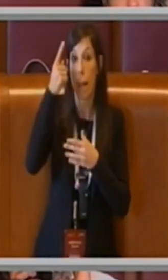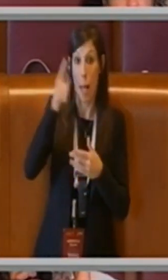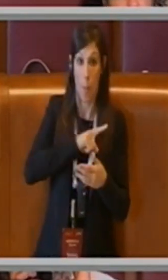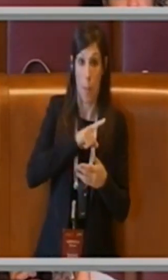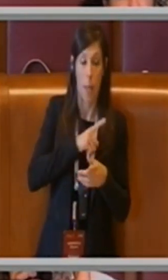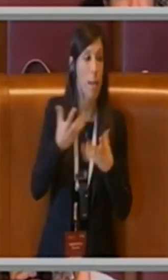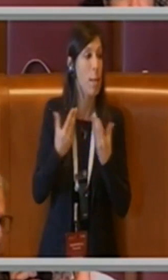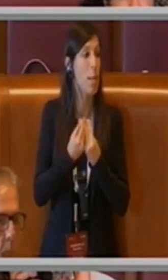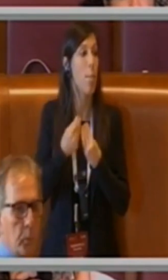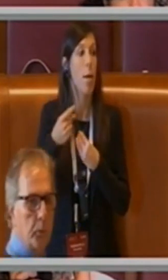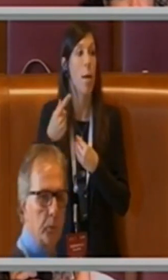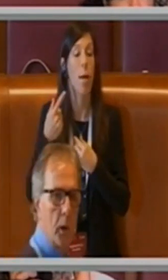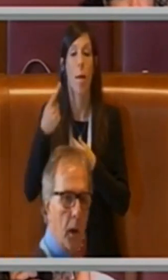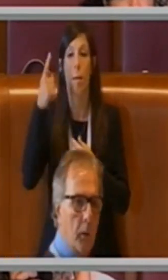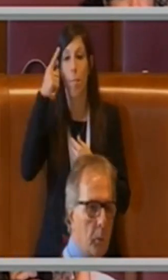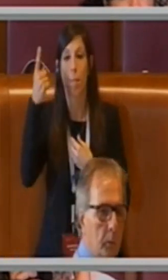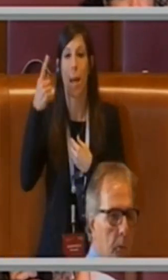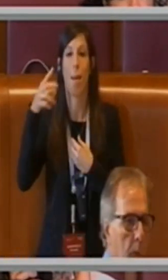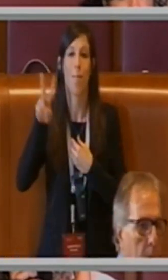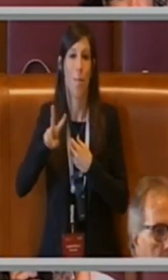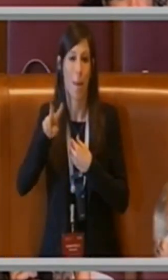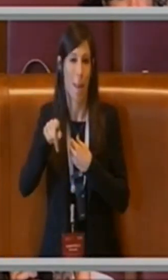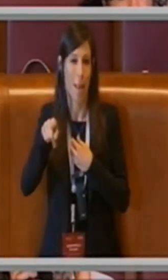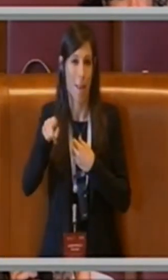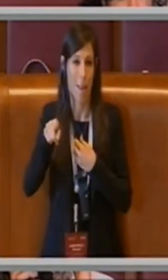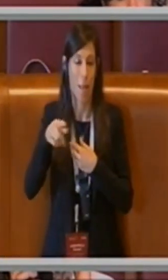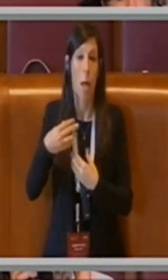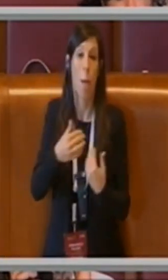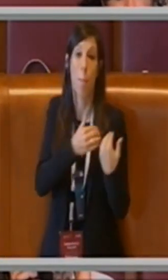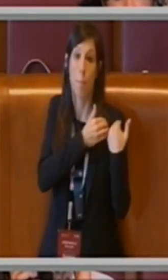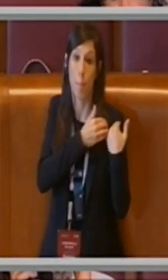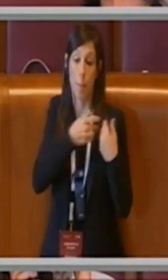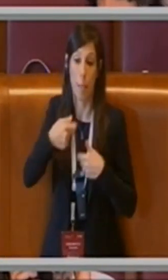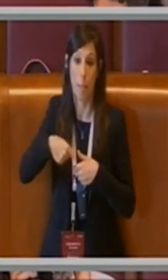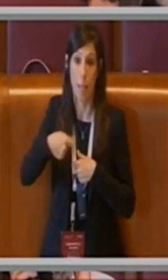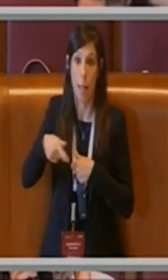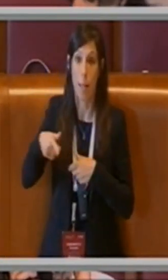Vivarelli, Presidente della Commissione Patrimonio, perché